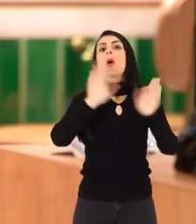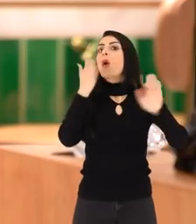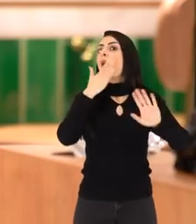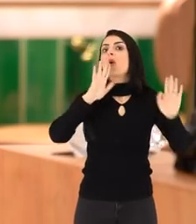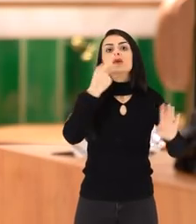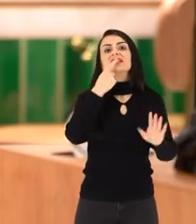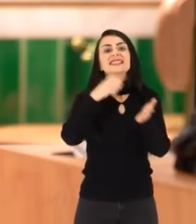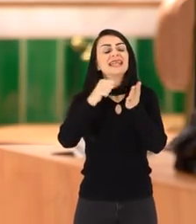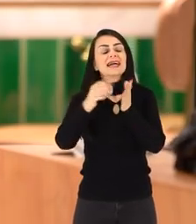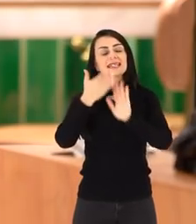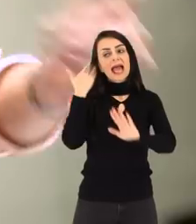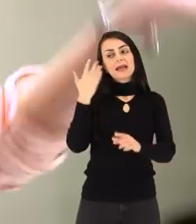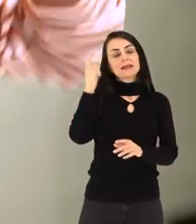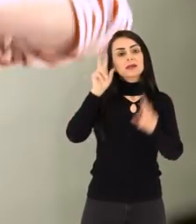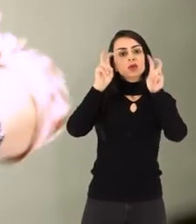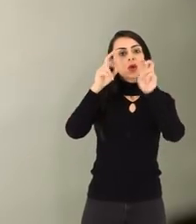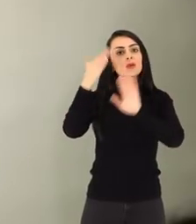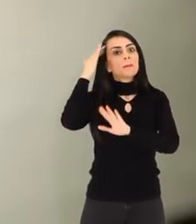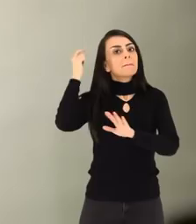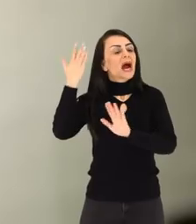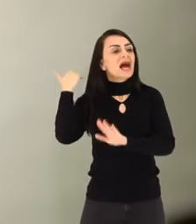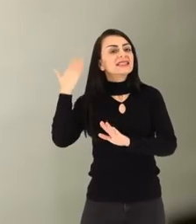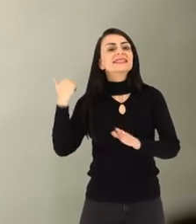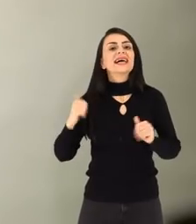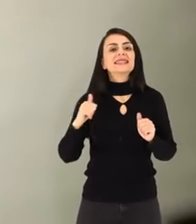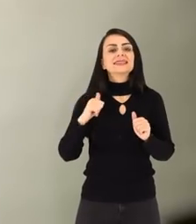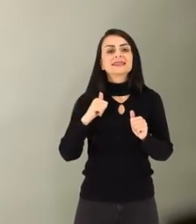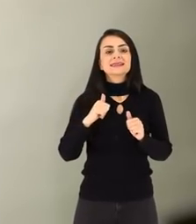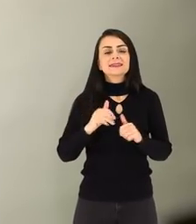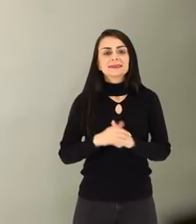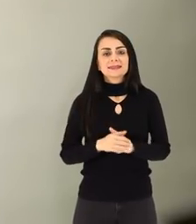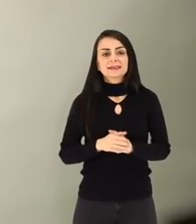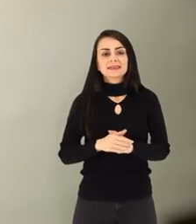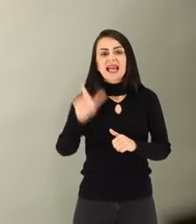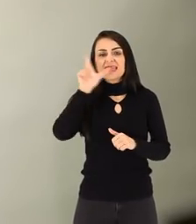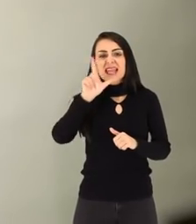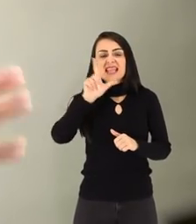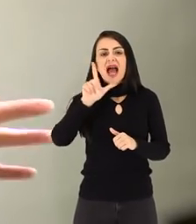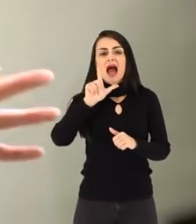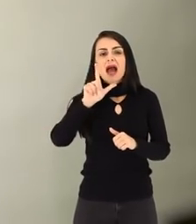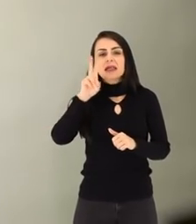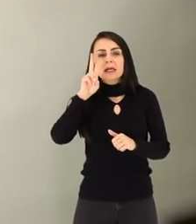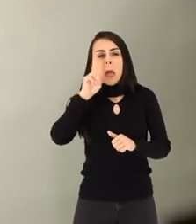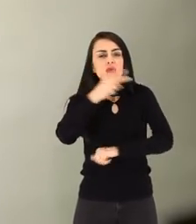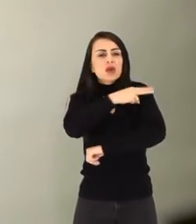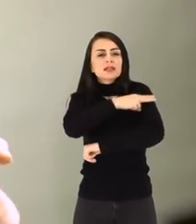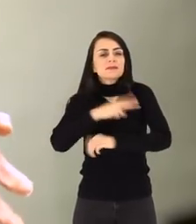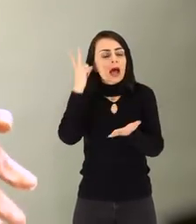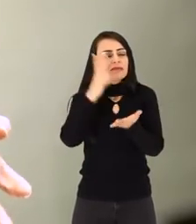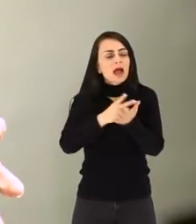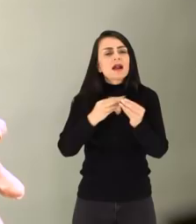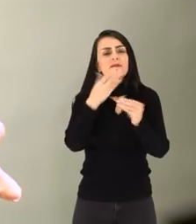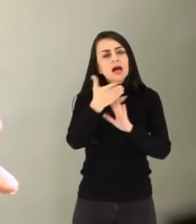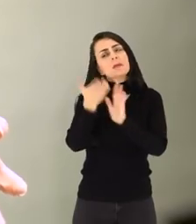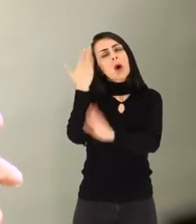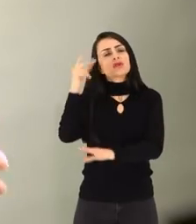değil. Başa dön ya. Allah Allah. Başa... Gelme beni. Döndüm. Tamam. Şeyde kaldık. Lise sonunda işte tam anlamıyla karar verdim. Ondan önce